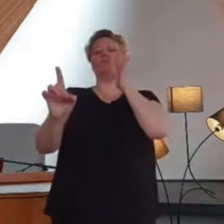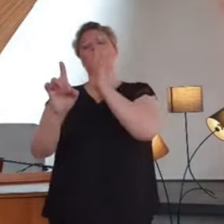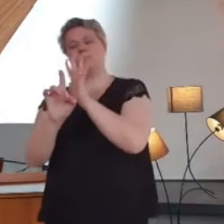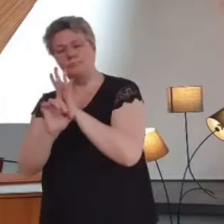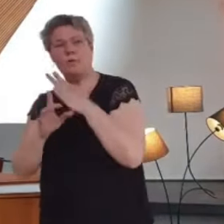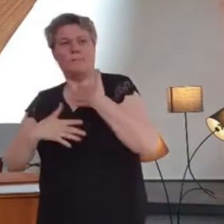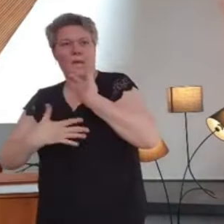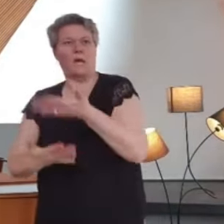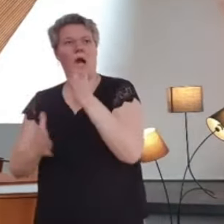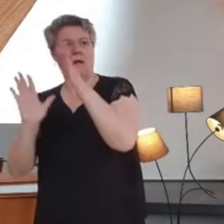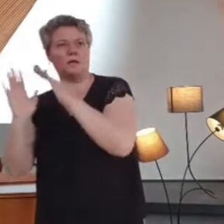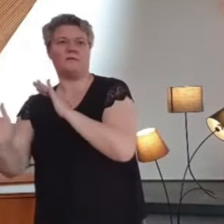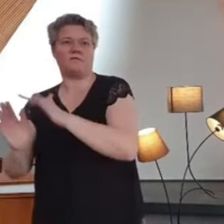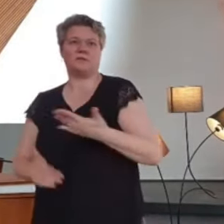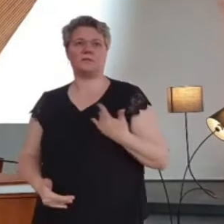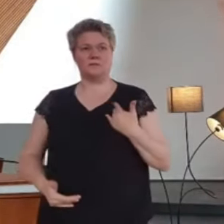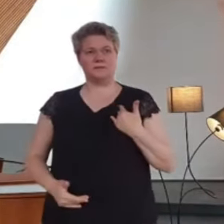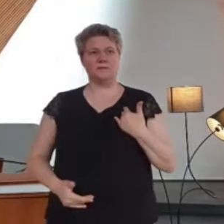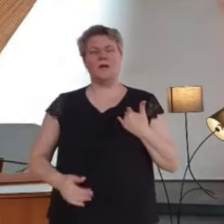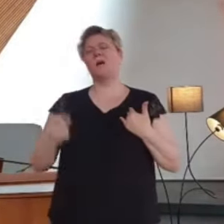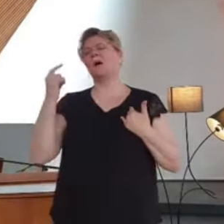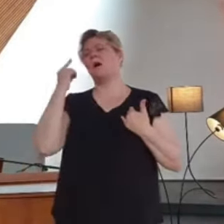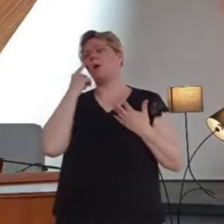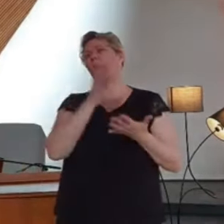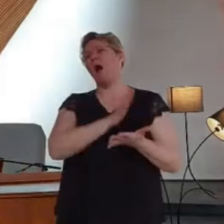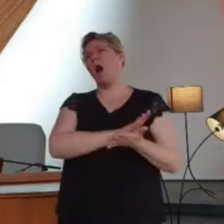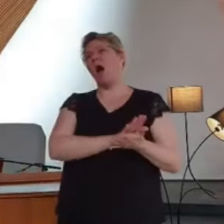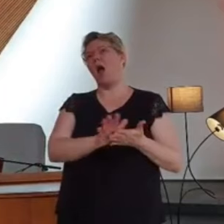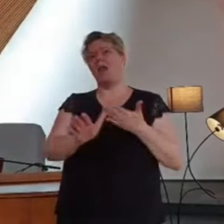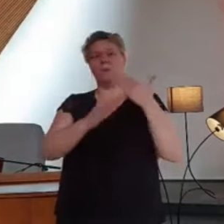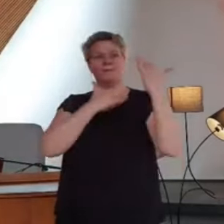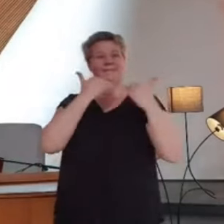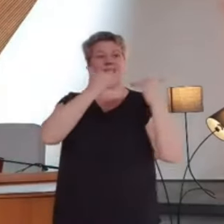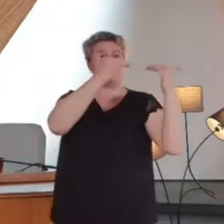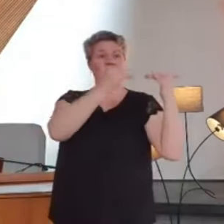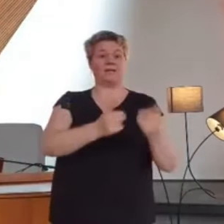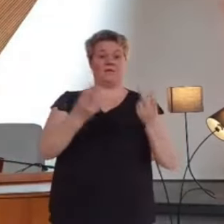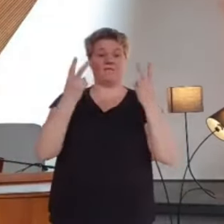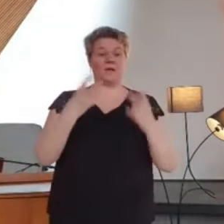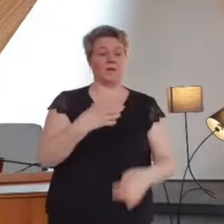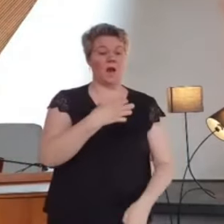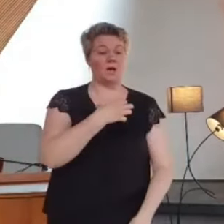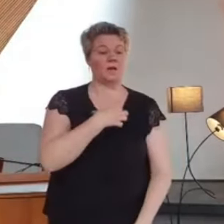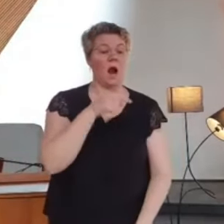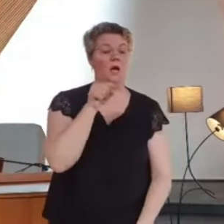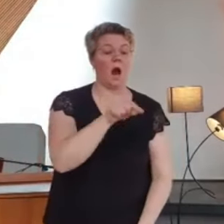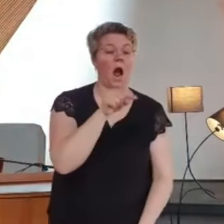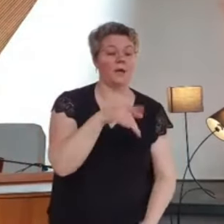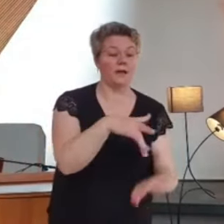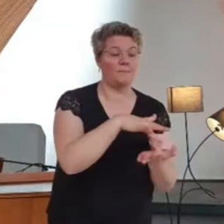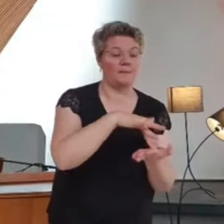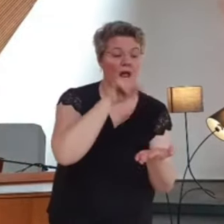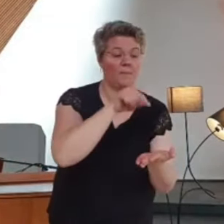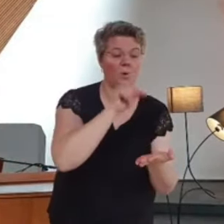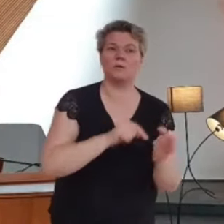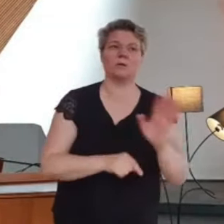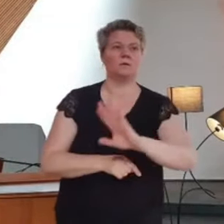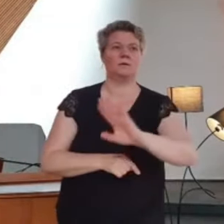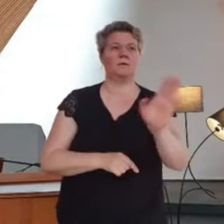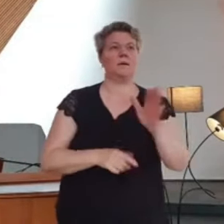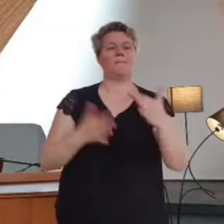dass in vielen seiner Heilungsgeschichten gar nicht so sehr die Krankheit oder Behinderung im Mittelpunkt stand, sondern